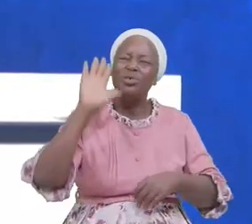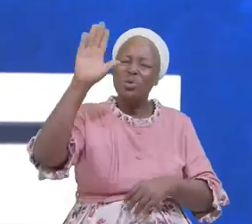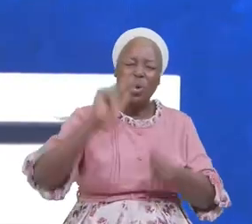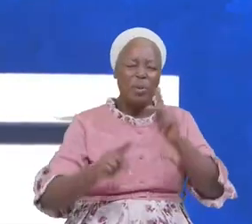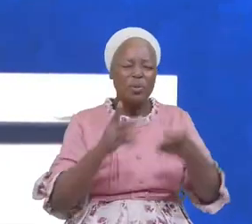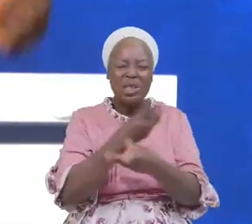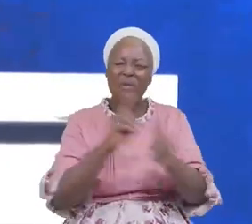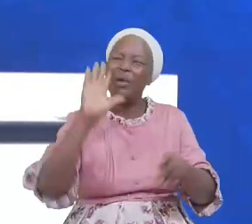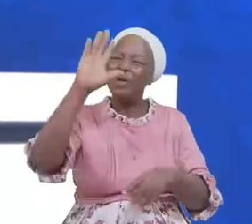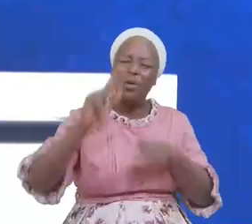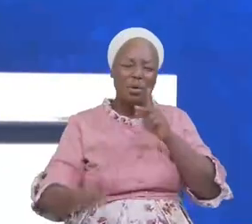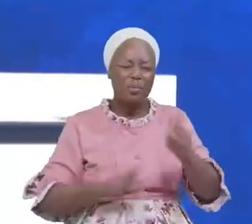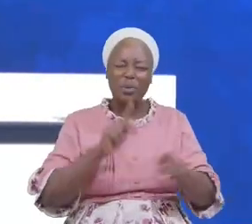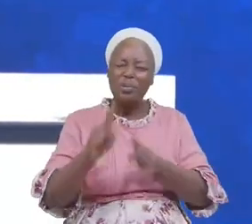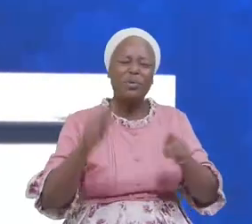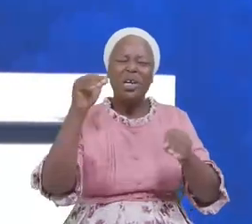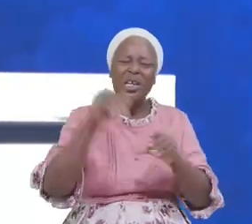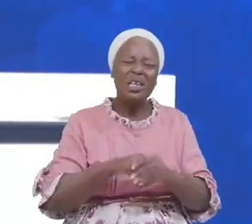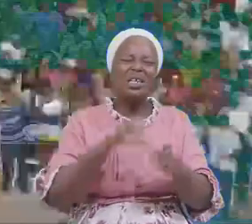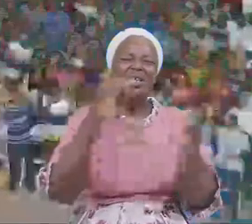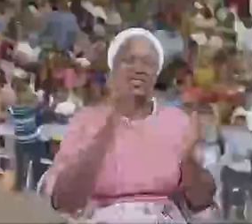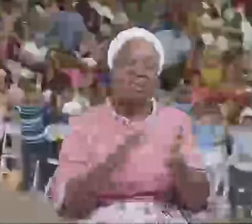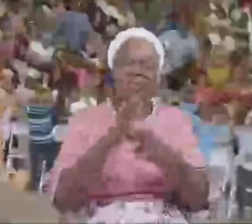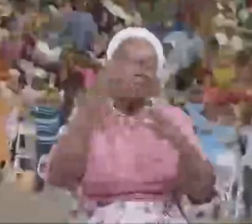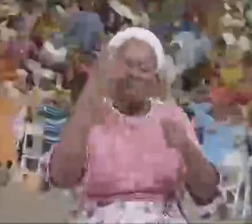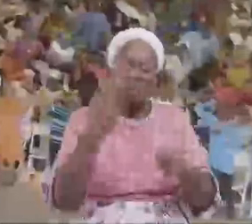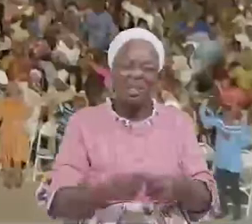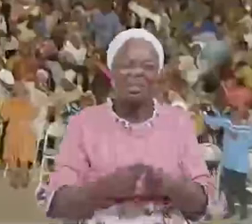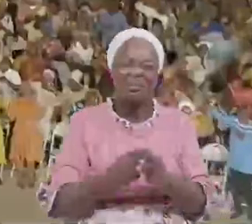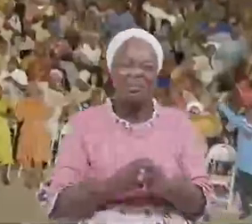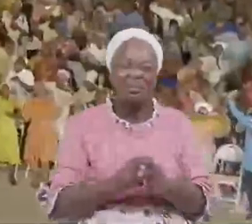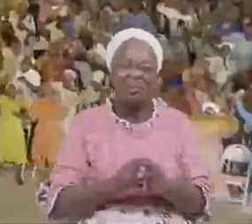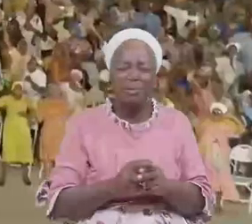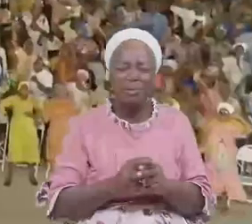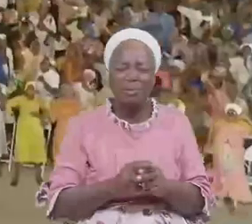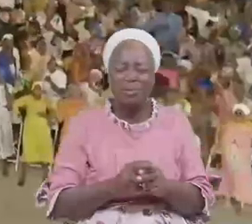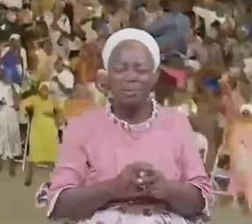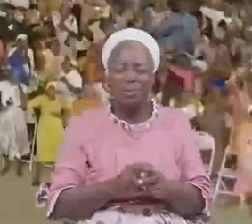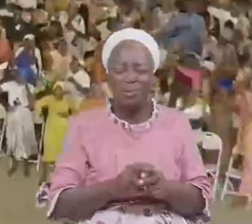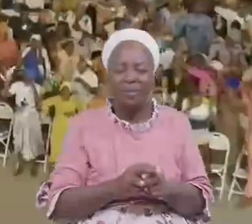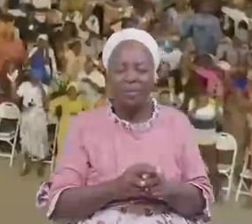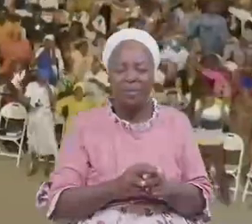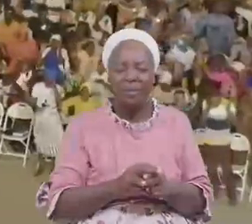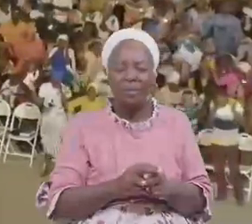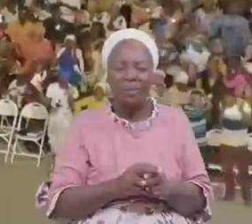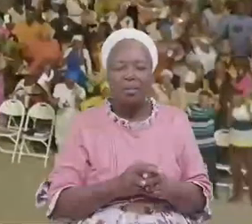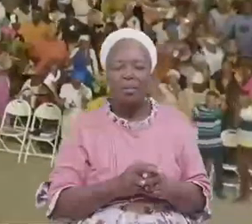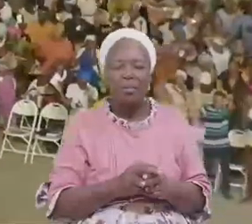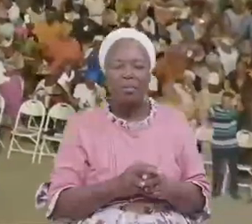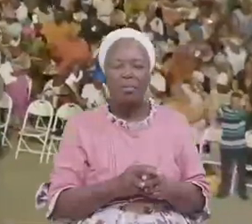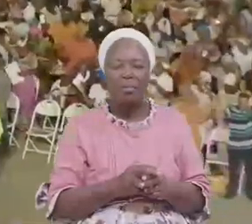même. Guéris ton peuple, délivre ton peuple maintenant, au nom de Jésus.